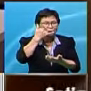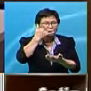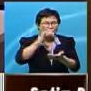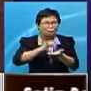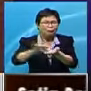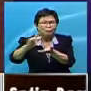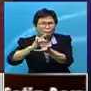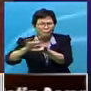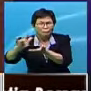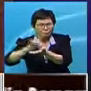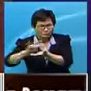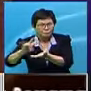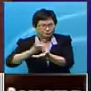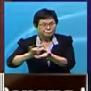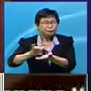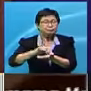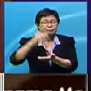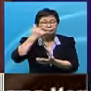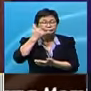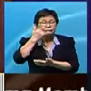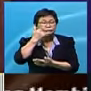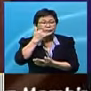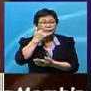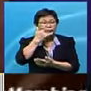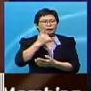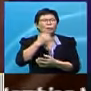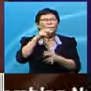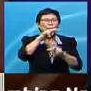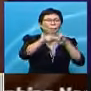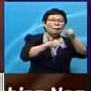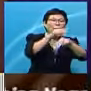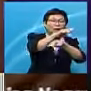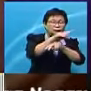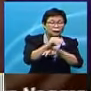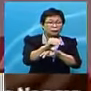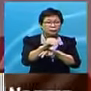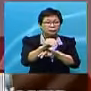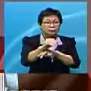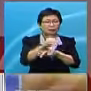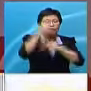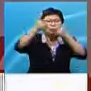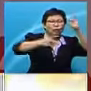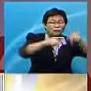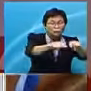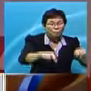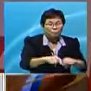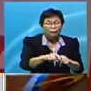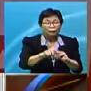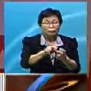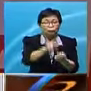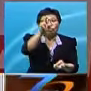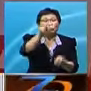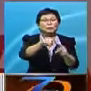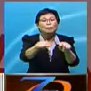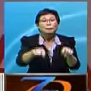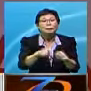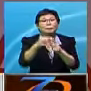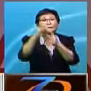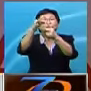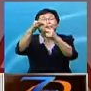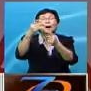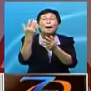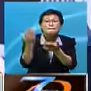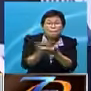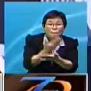dalam telegram supaya membuat pemantauan dan lawatan-lawatan mengejut di tempat-tempat yang strategik lah. Dan yang